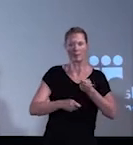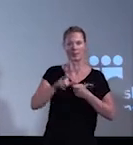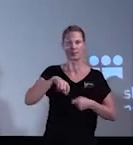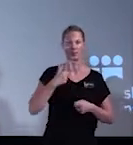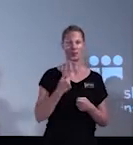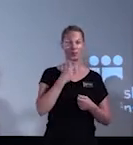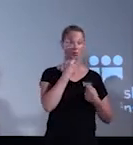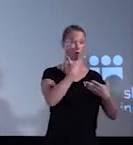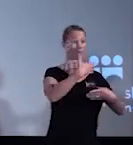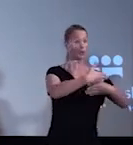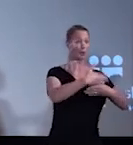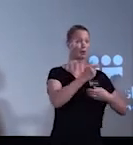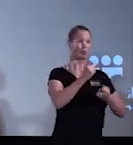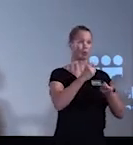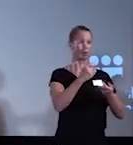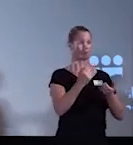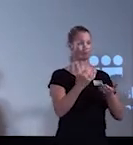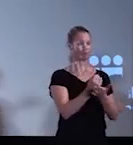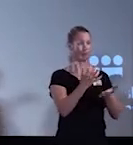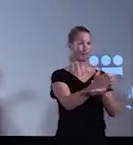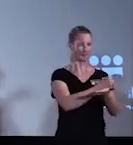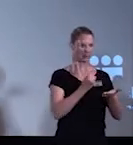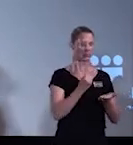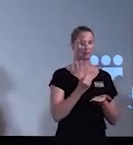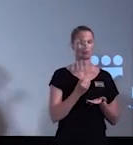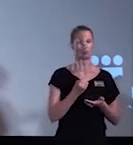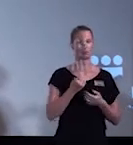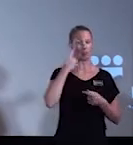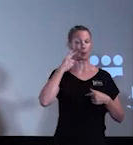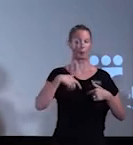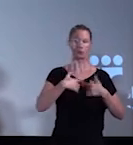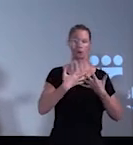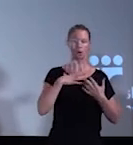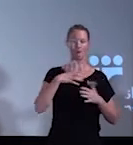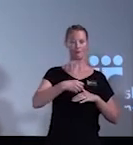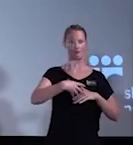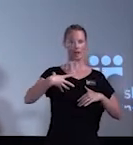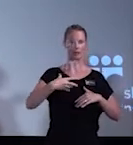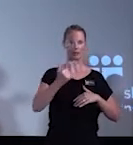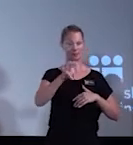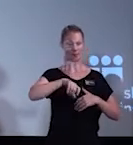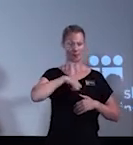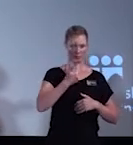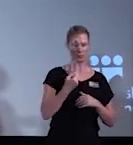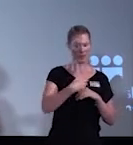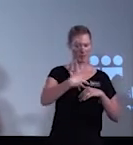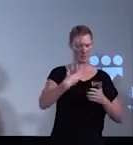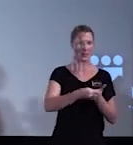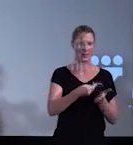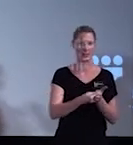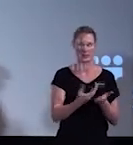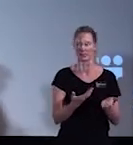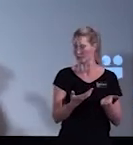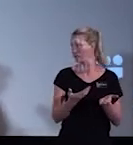säger till teatrarna, ni ska gå med vinst. Utan kulturen har ju ett värde i sig, och det är värt pengar.